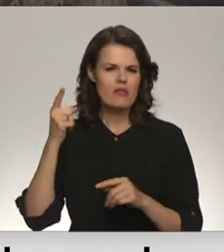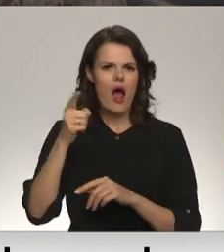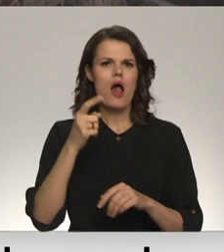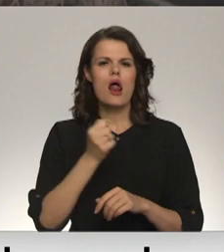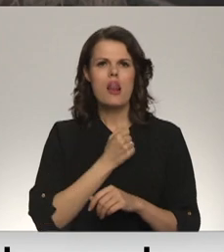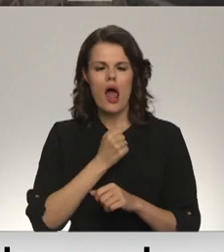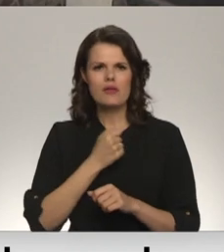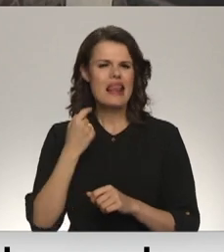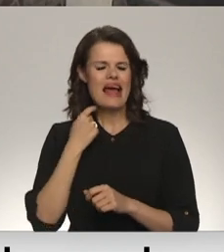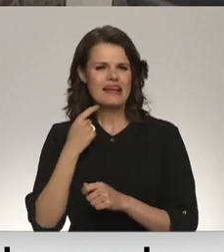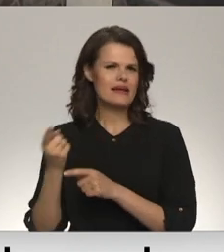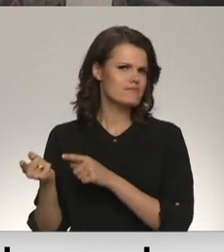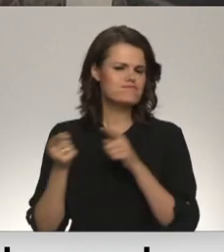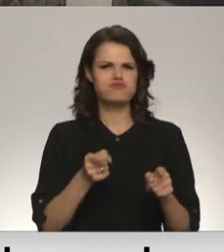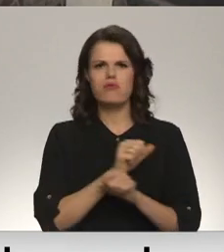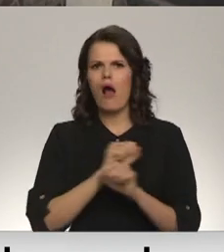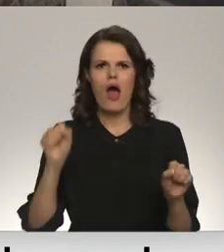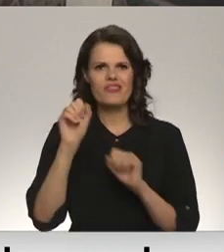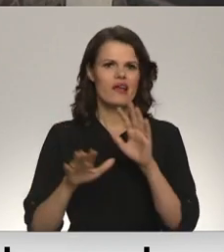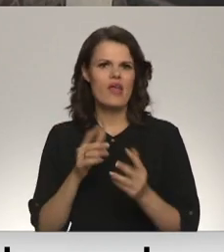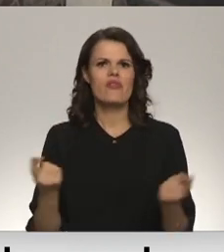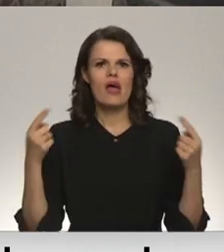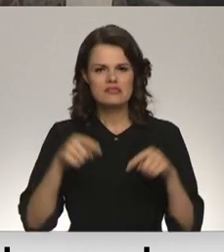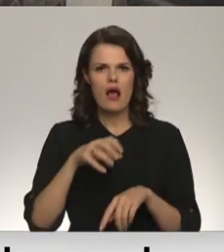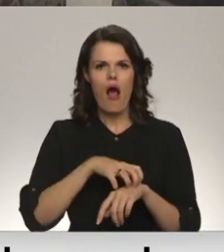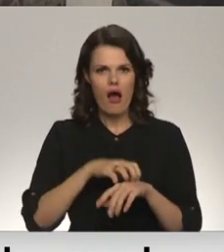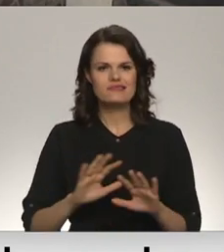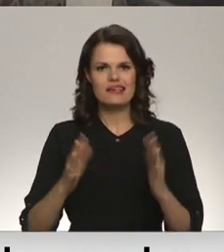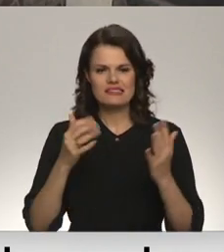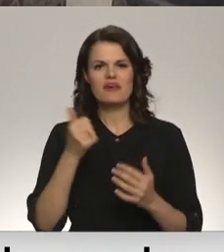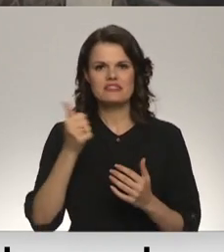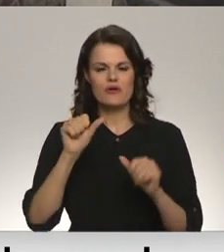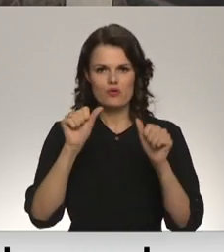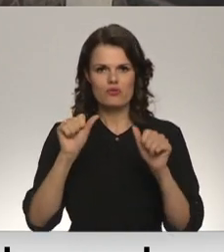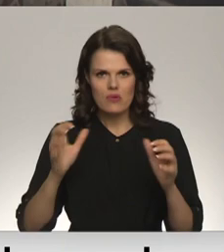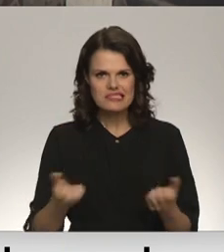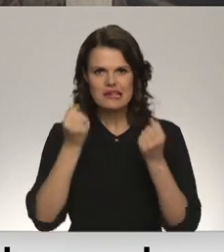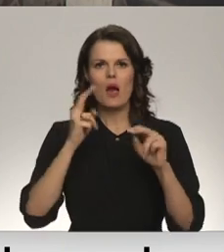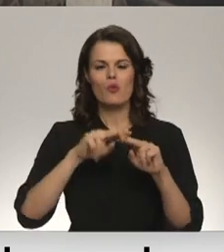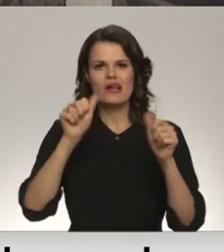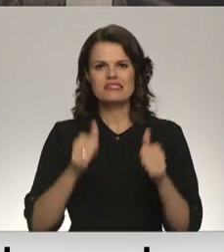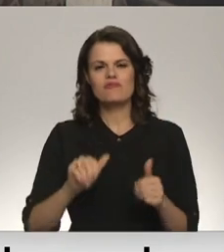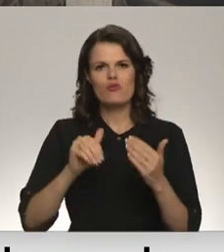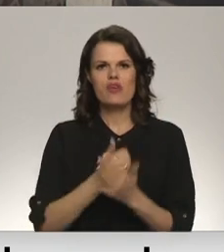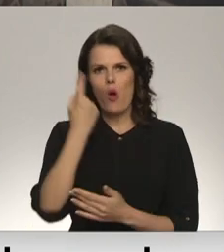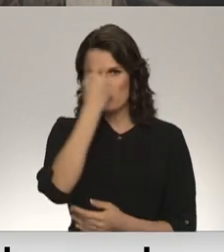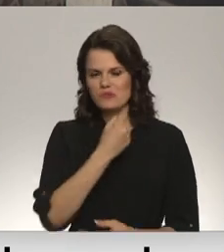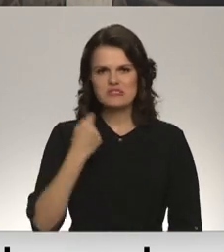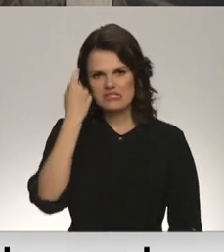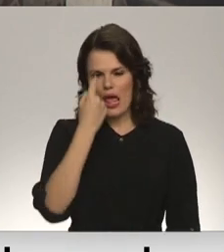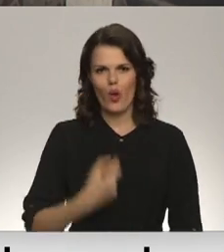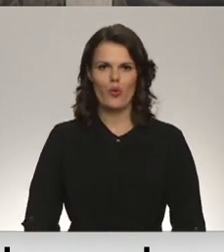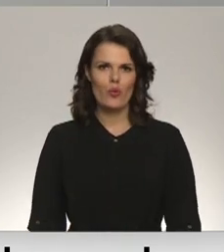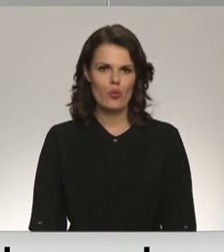Rīgu tika atvesta diennakts laikā, mediķiem izdevās viņu ne tikai glābt, bet arī izveidot jaunu seju. Plašākā aizkīnas